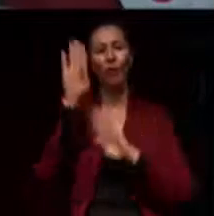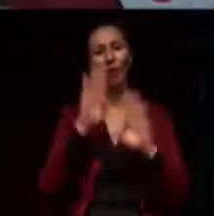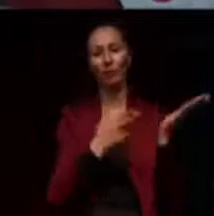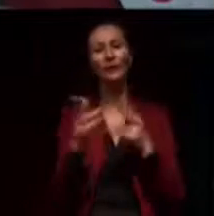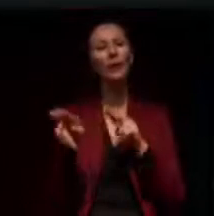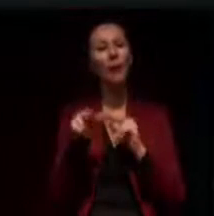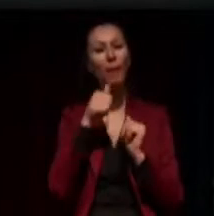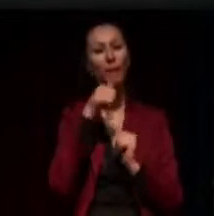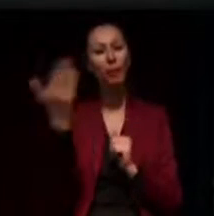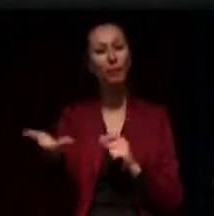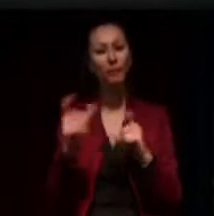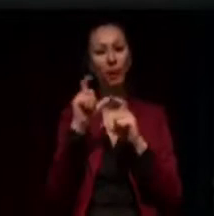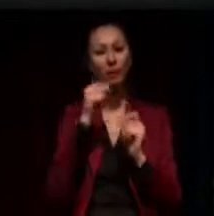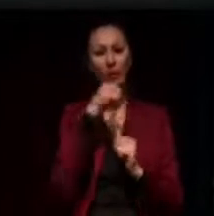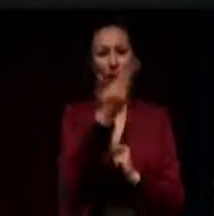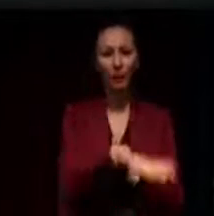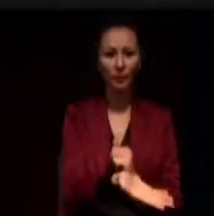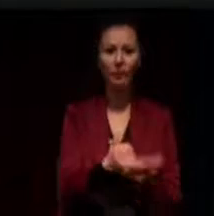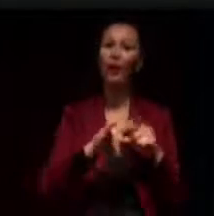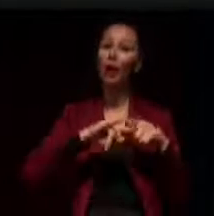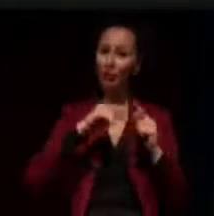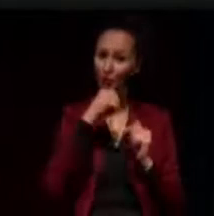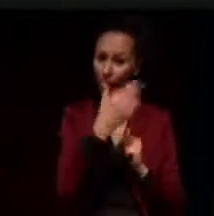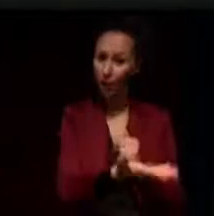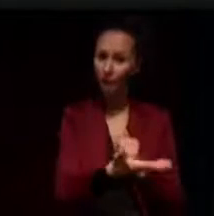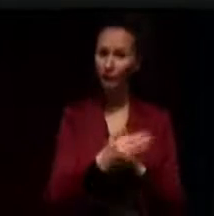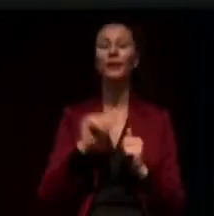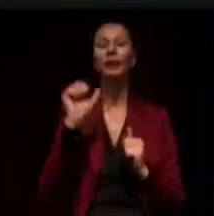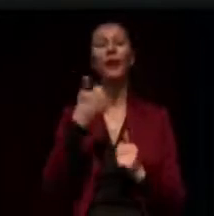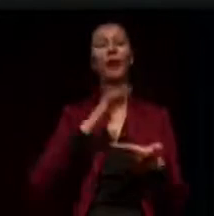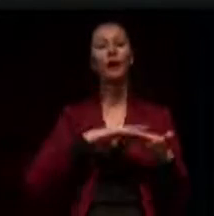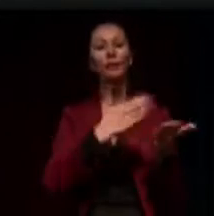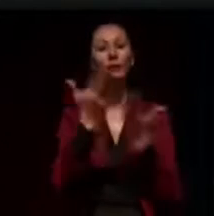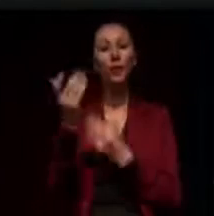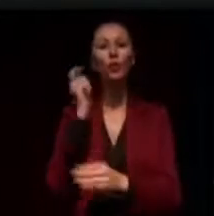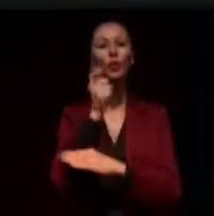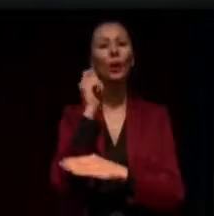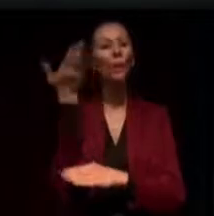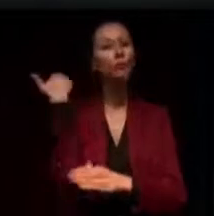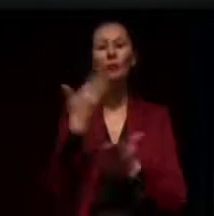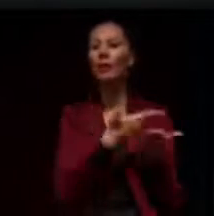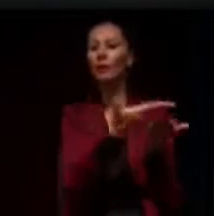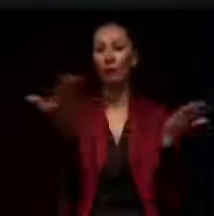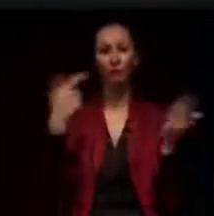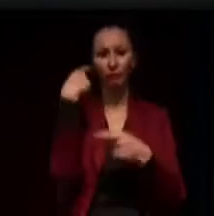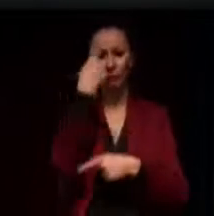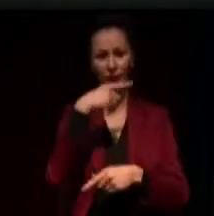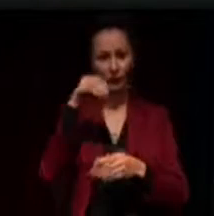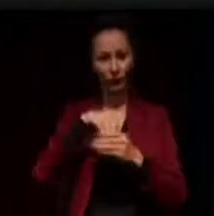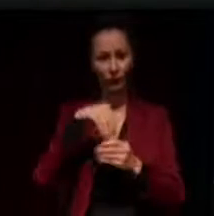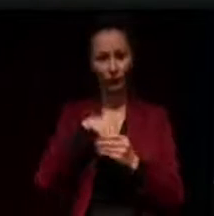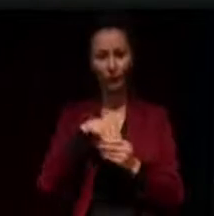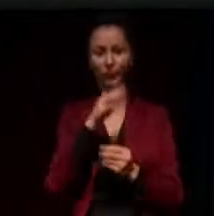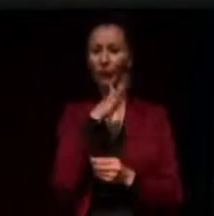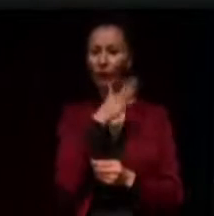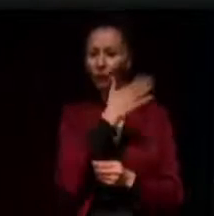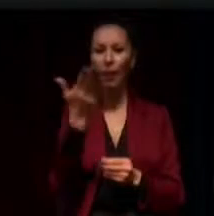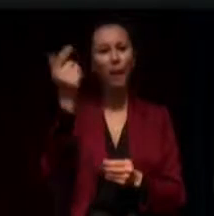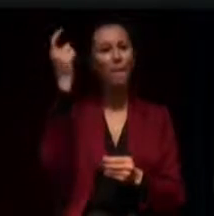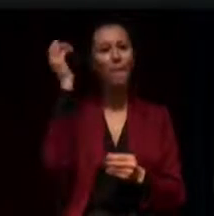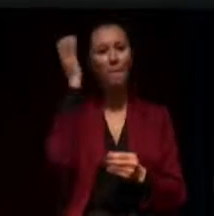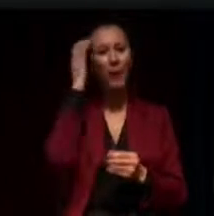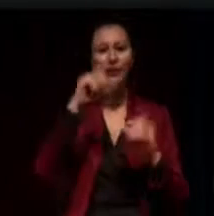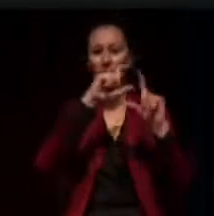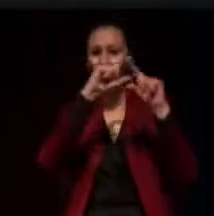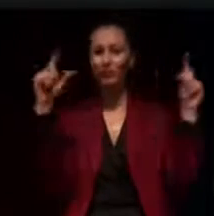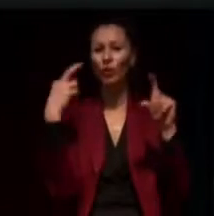oylansın. Kemal Bey, Selahattin Bey, Hakan Bey. Değerli arkadaşlar, gündemler dağıtılmış olduğu için başlık